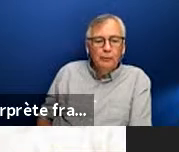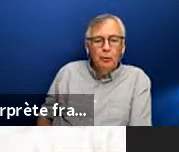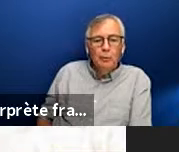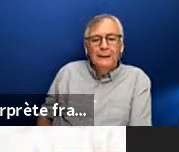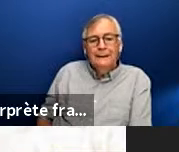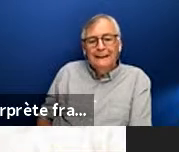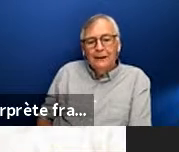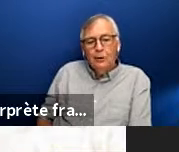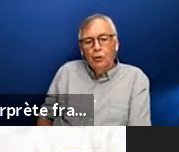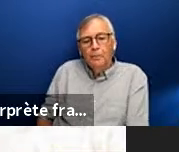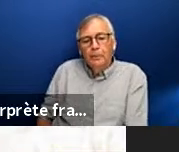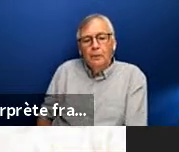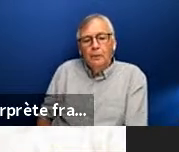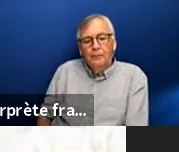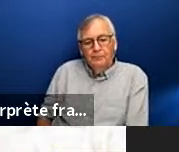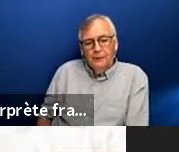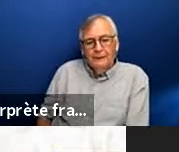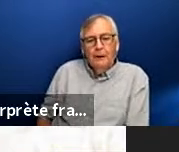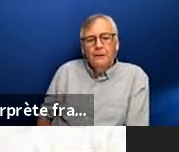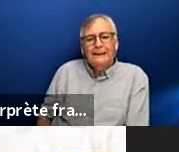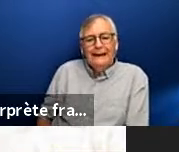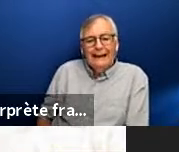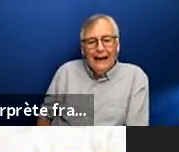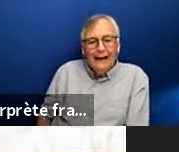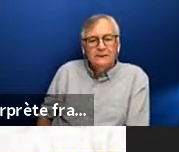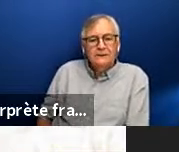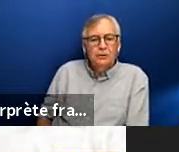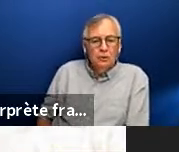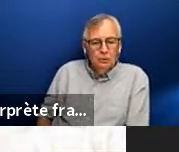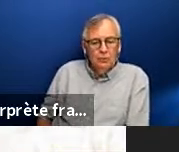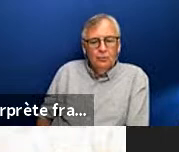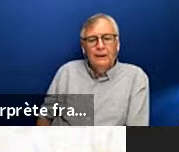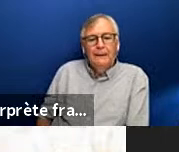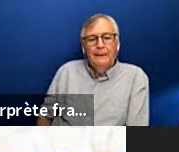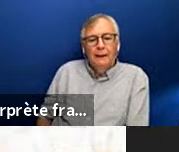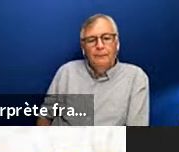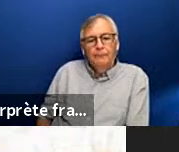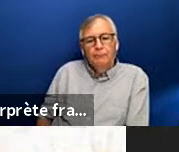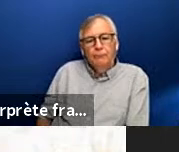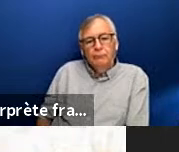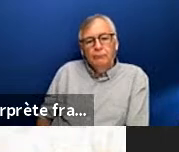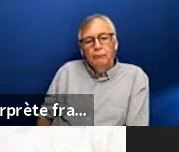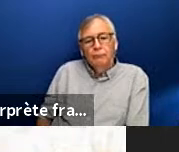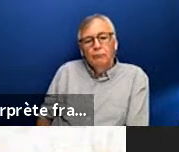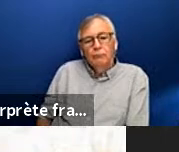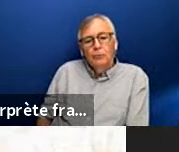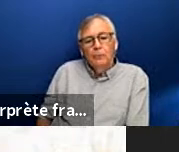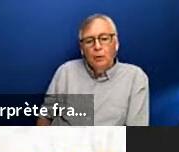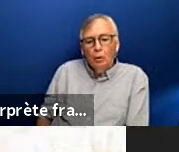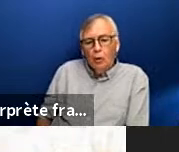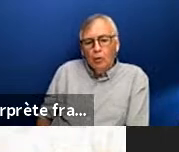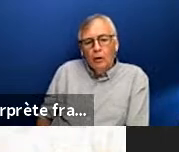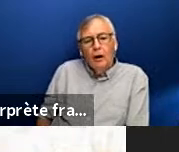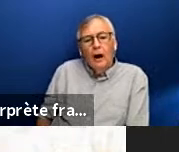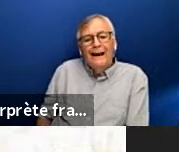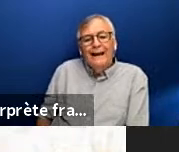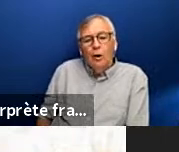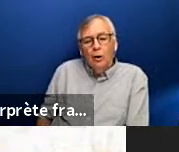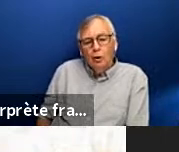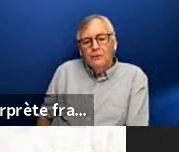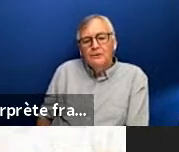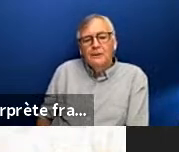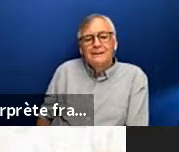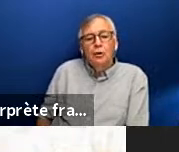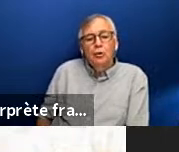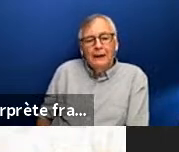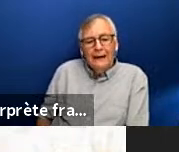groupes de fruits, des groupes, des classes d'éléments. Donc, à